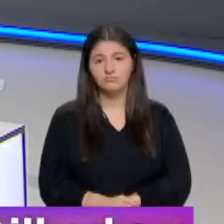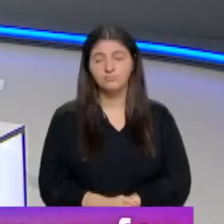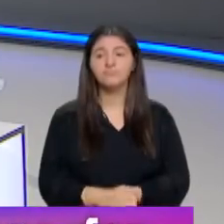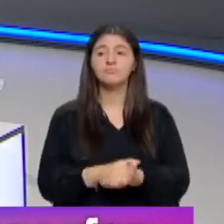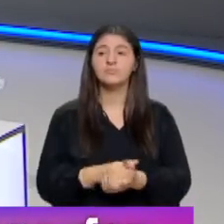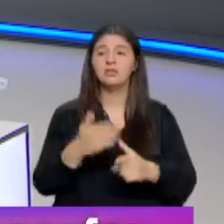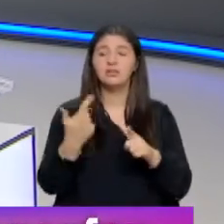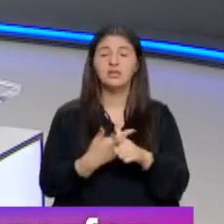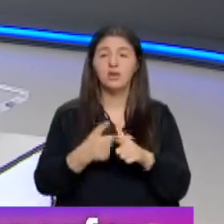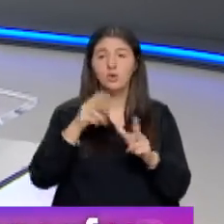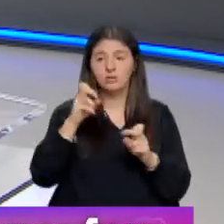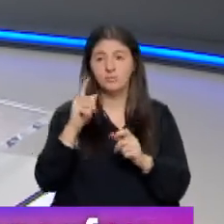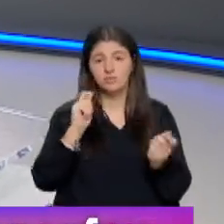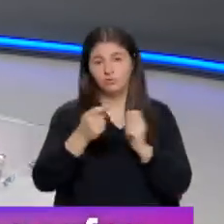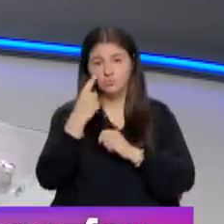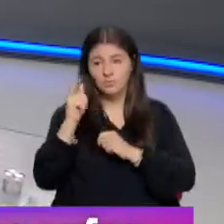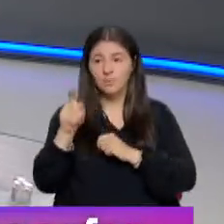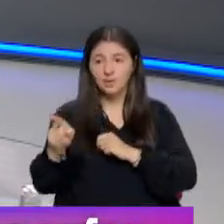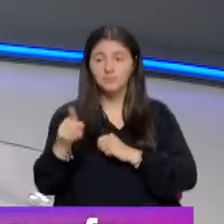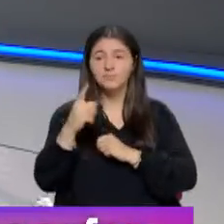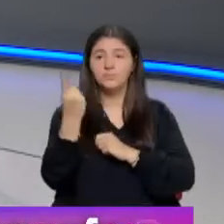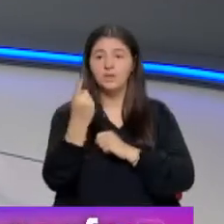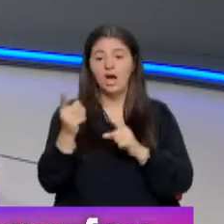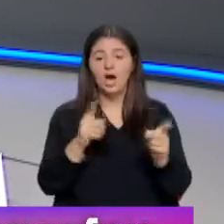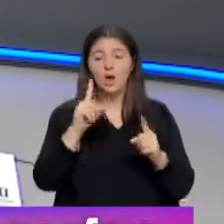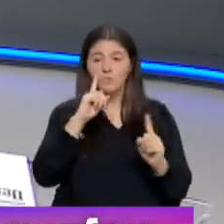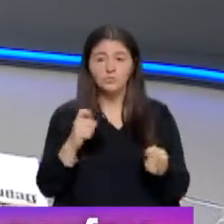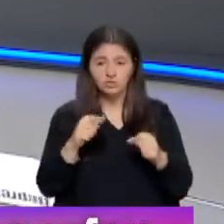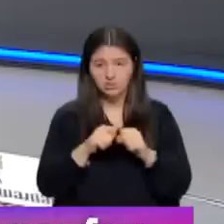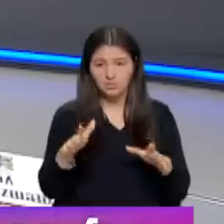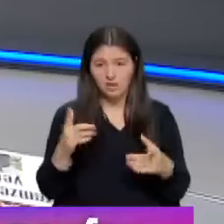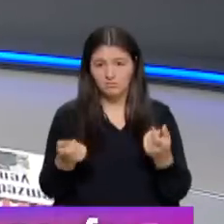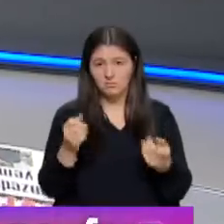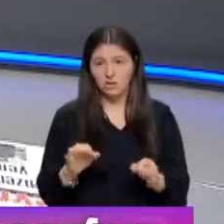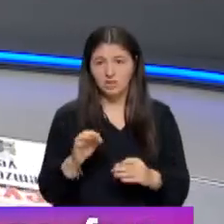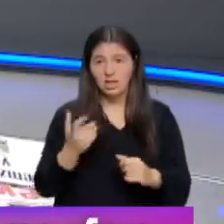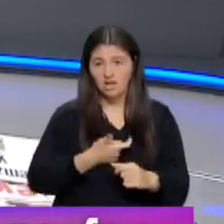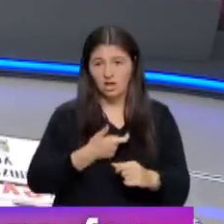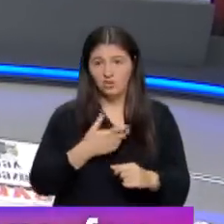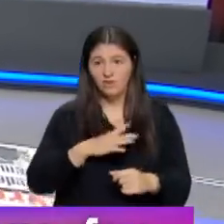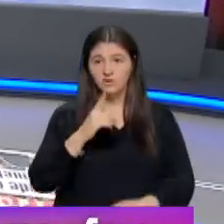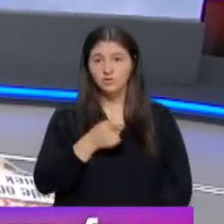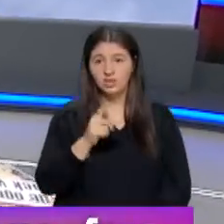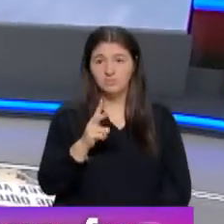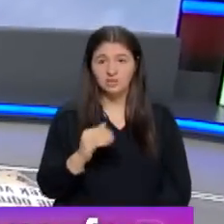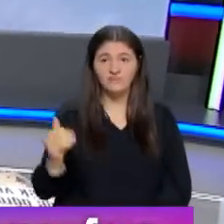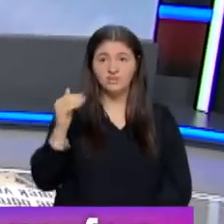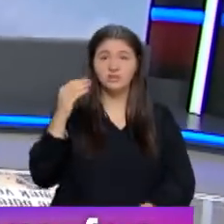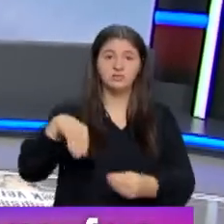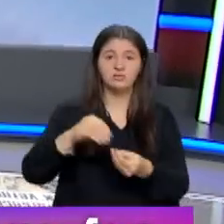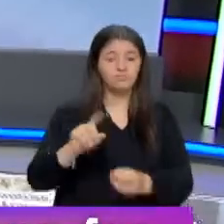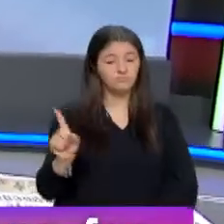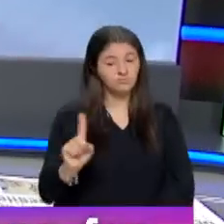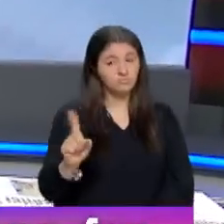kira konusuna da bir geçiş yapalım bir ara buluculuk sistemi de devreye sokuldu yasa var %25'ten daha fazla zam